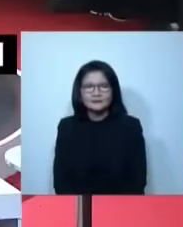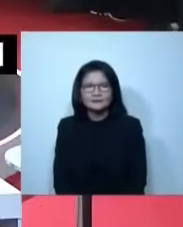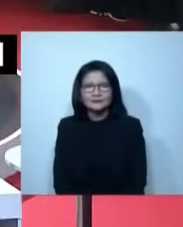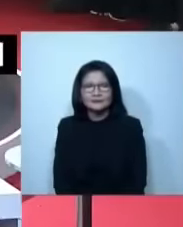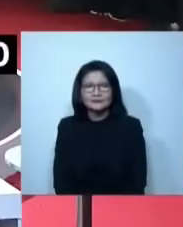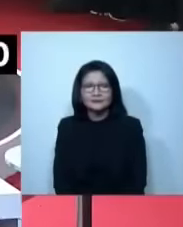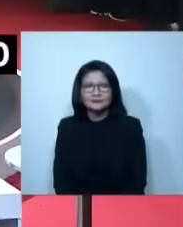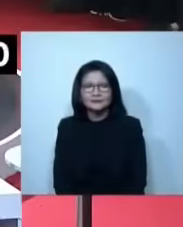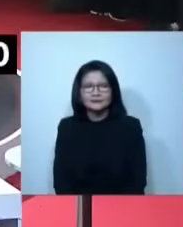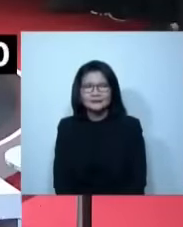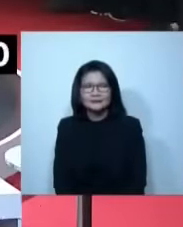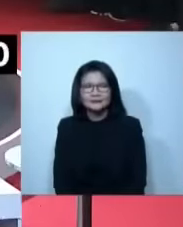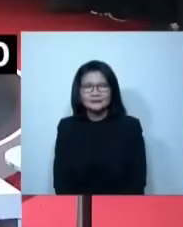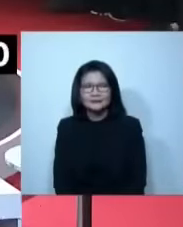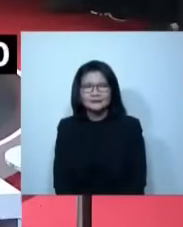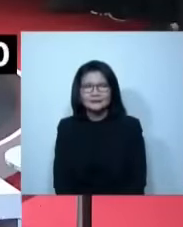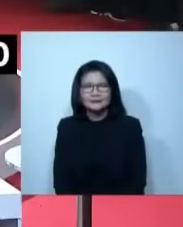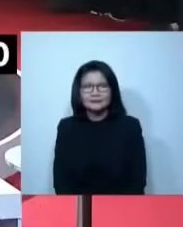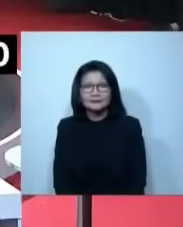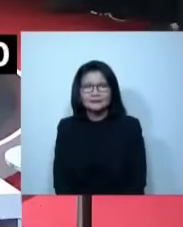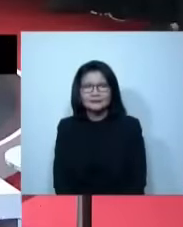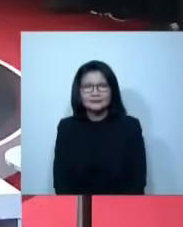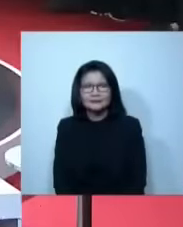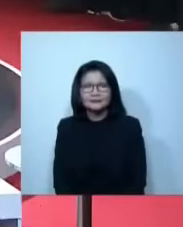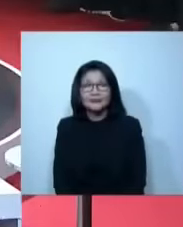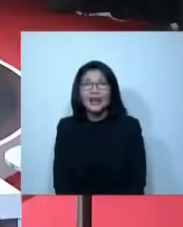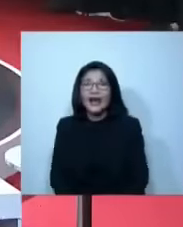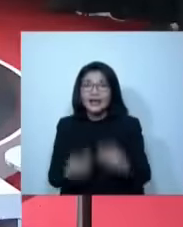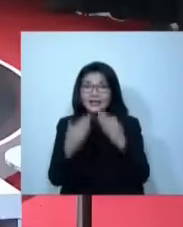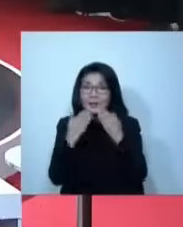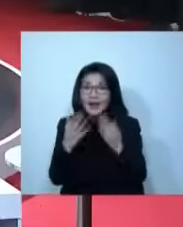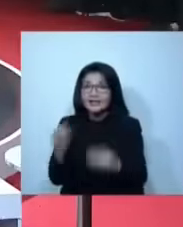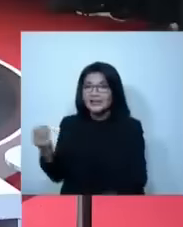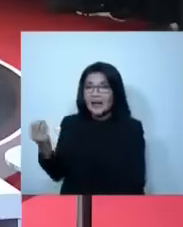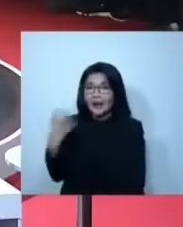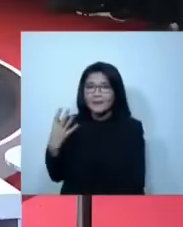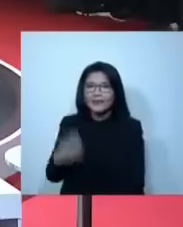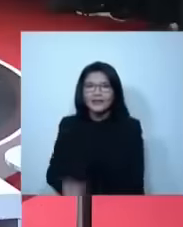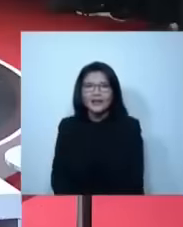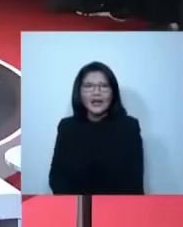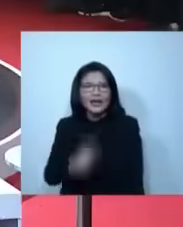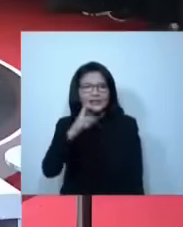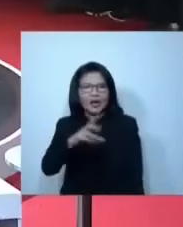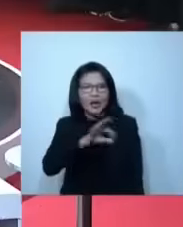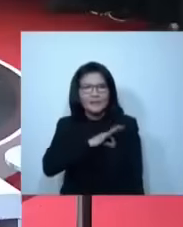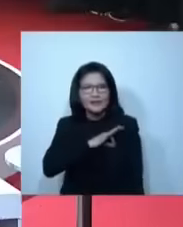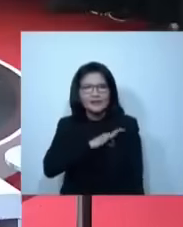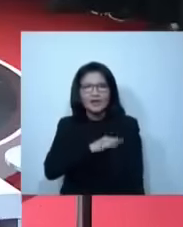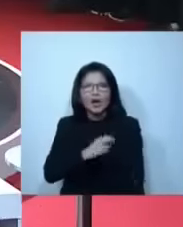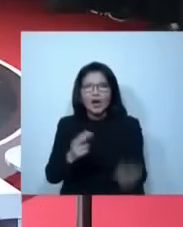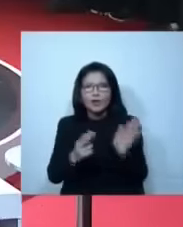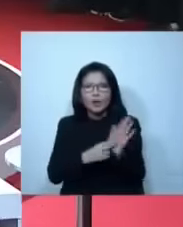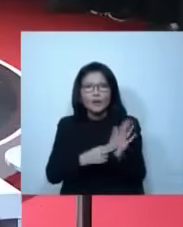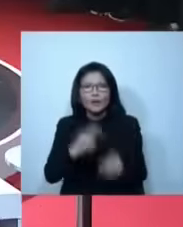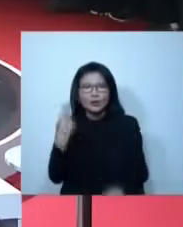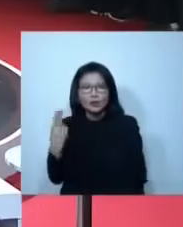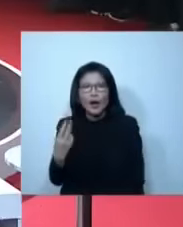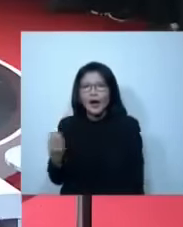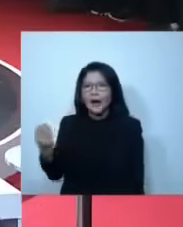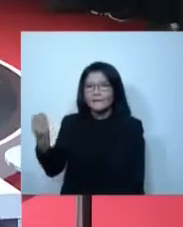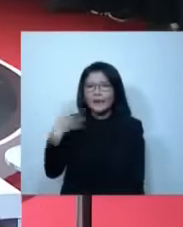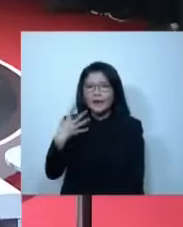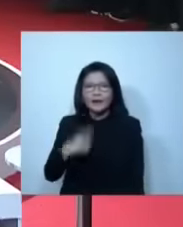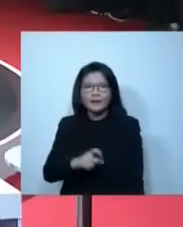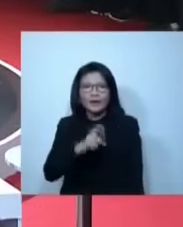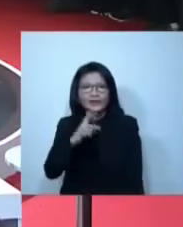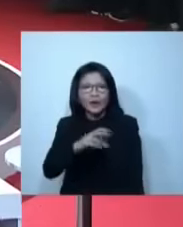Baik. Terima kasih atas tanggapannya. Silakan kepada calon presiden nomor urut 2 untuk menanggapi jawaban